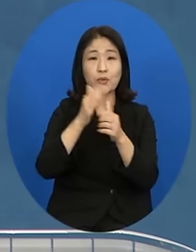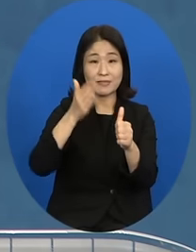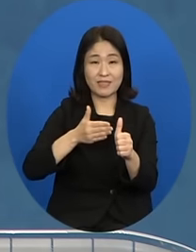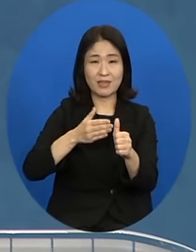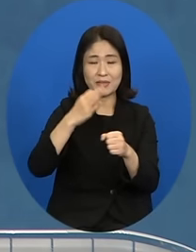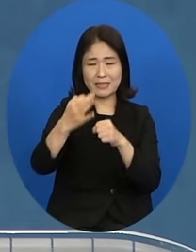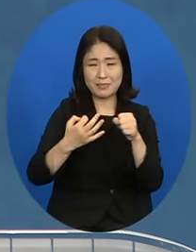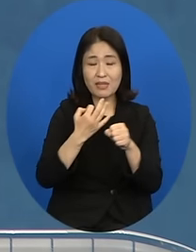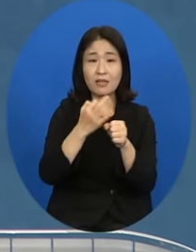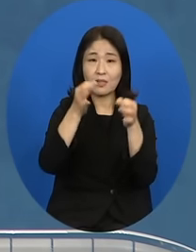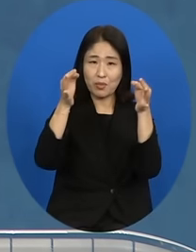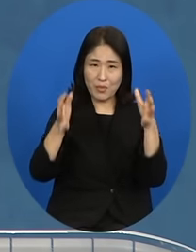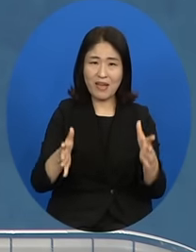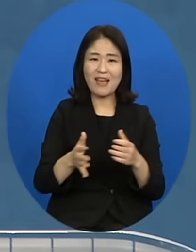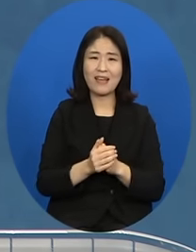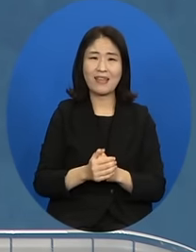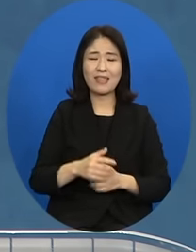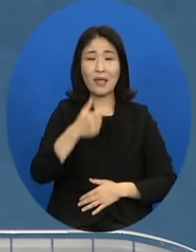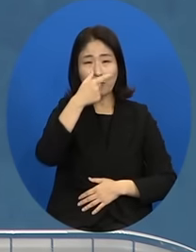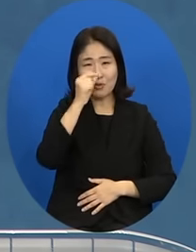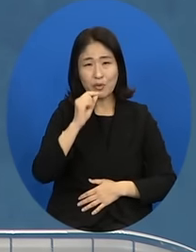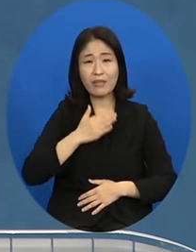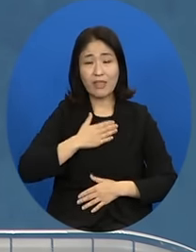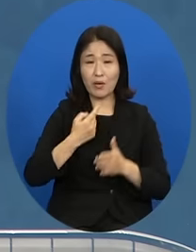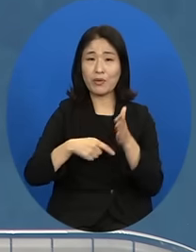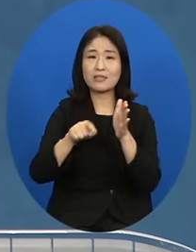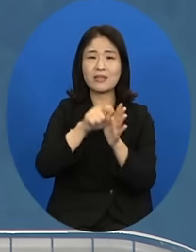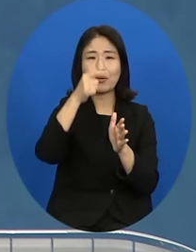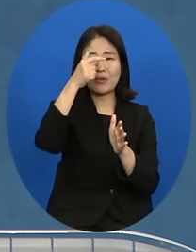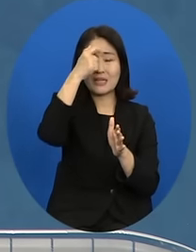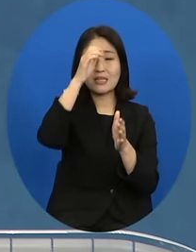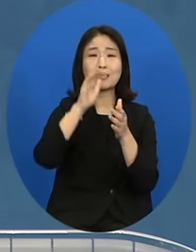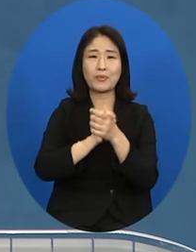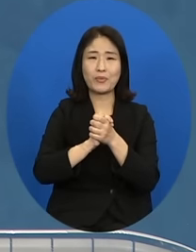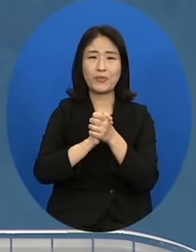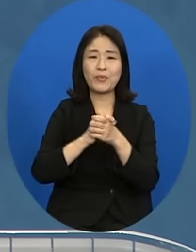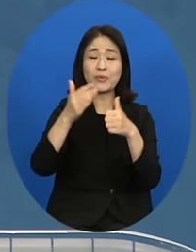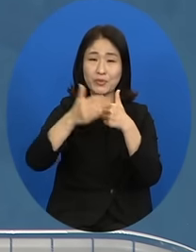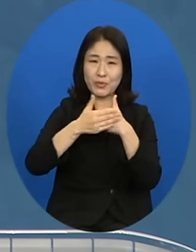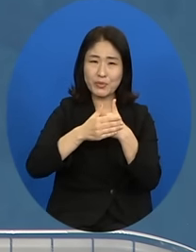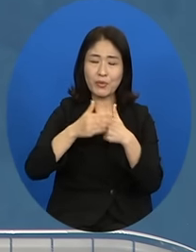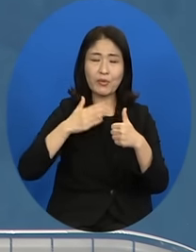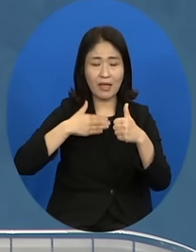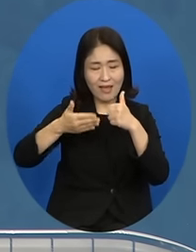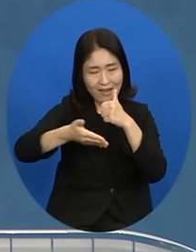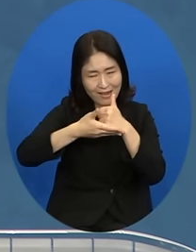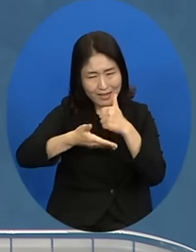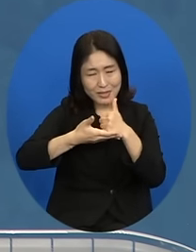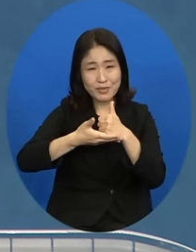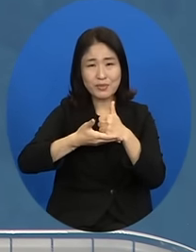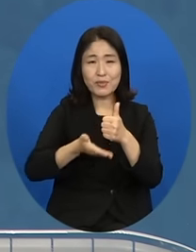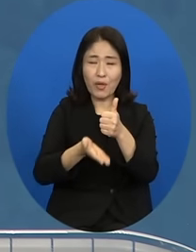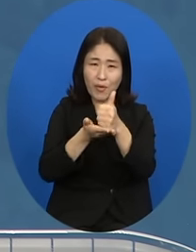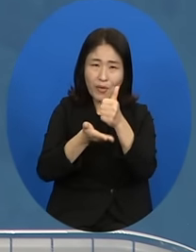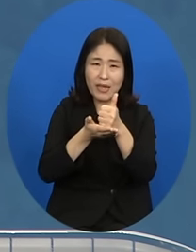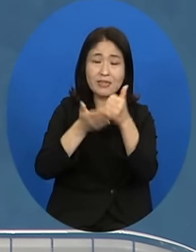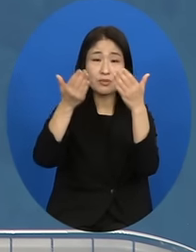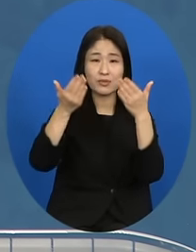14년 동안 부족한 저를 위해 기도해 주시고 또 지지해 주시고 격려해